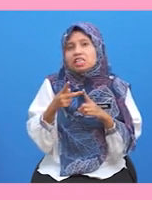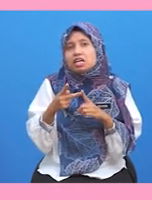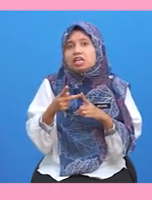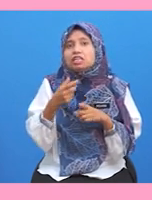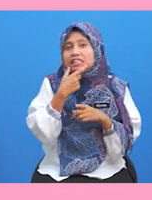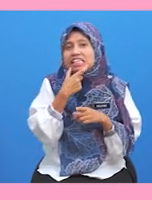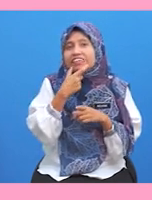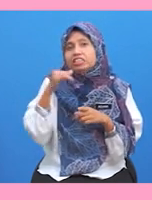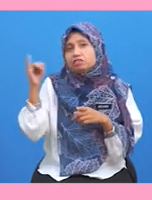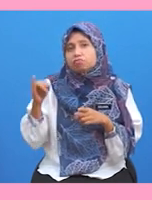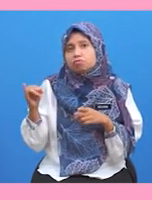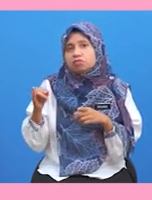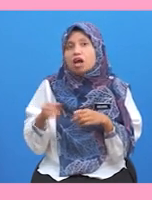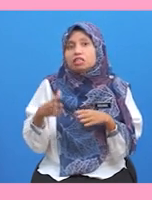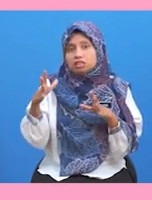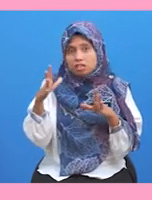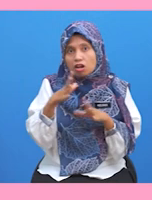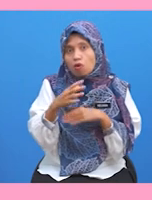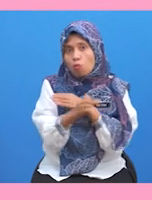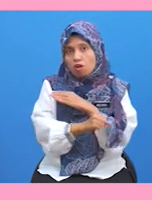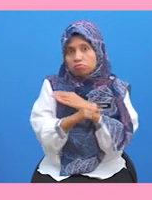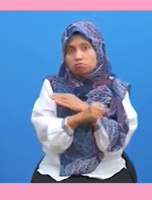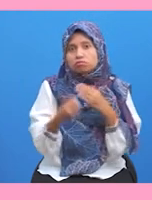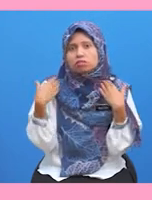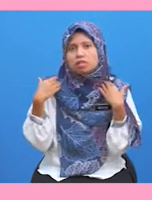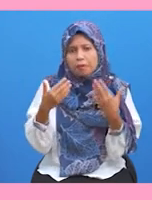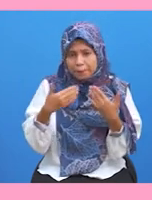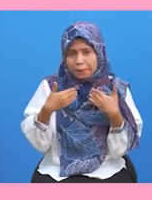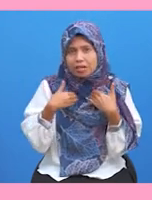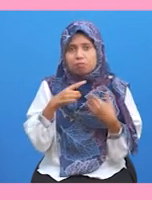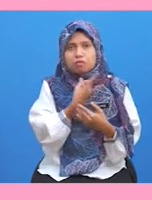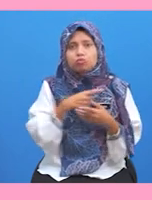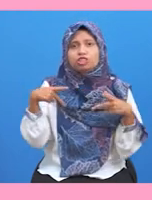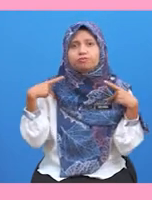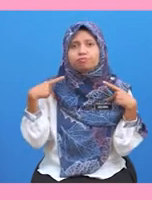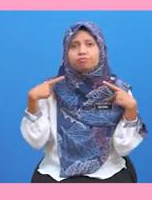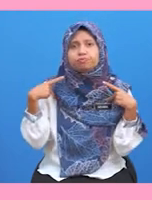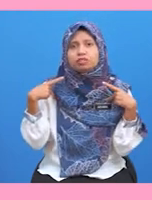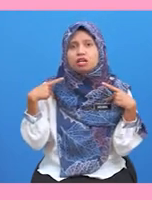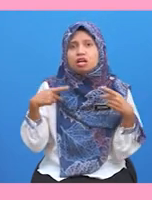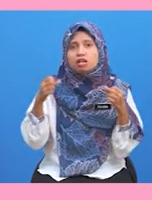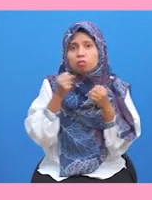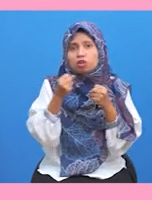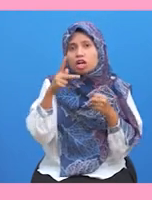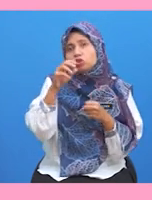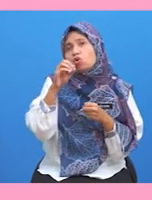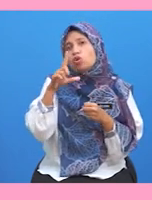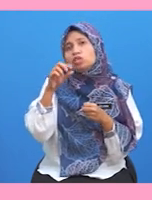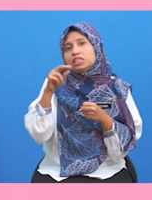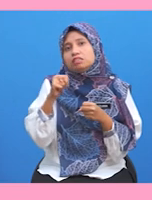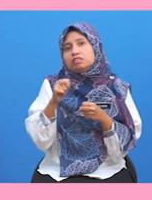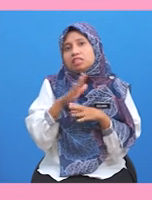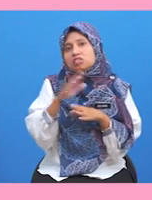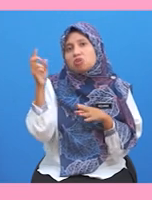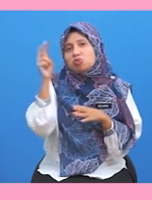Sarawak adalah hak kami. Leburkan kolonial. No cession. sepanduk